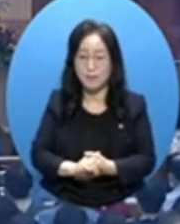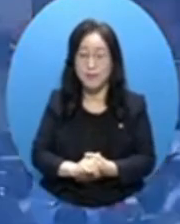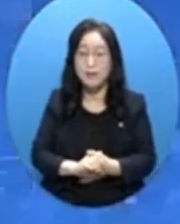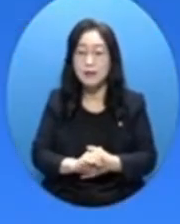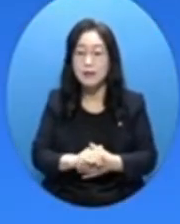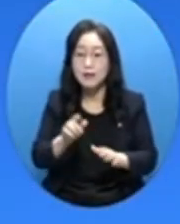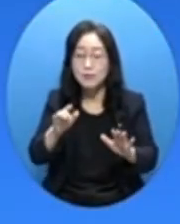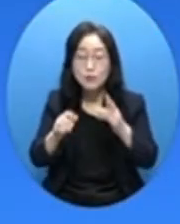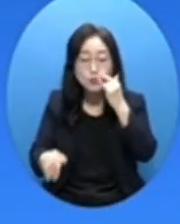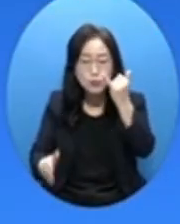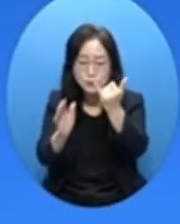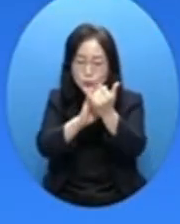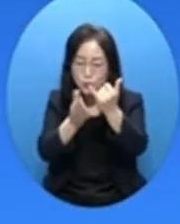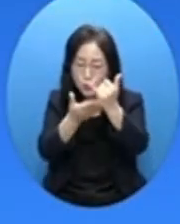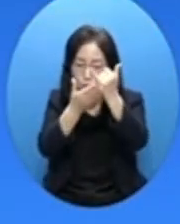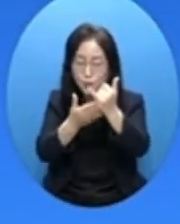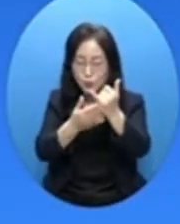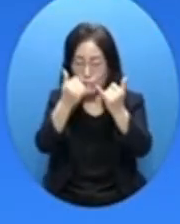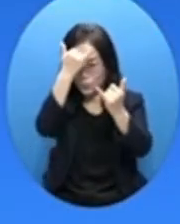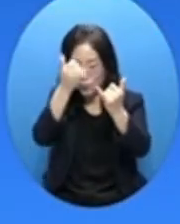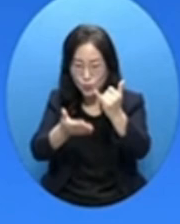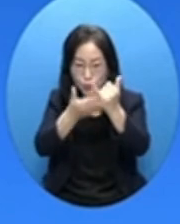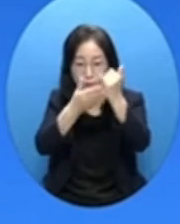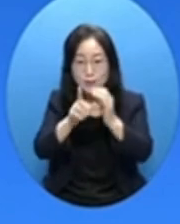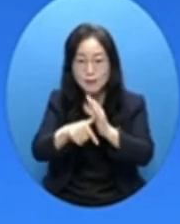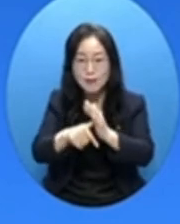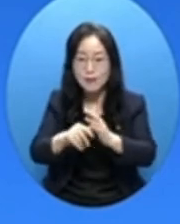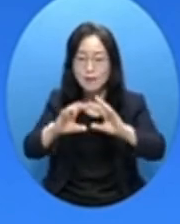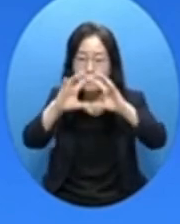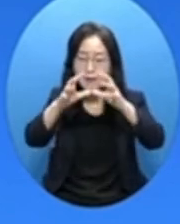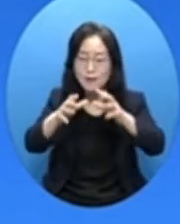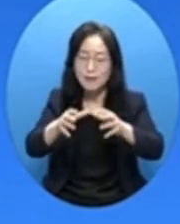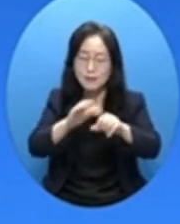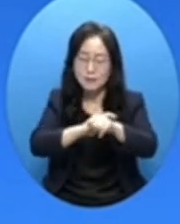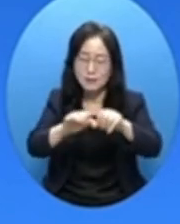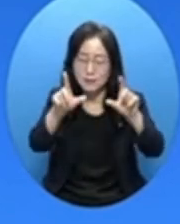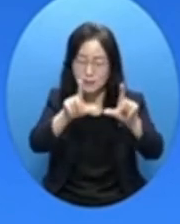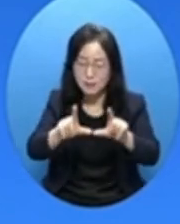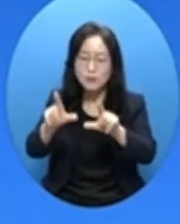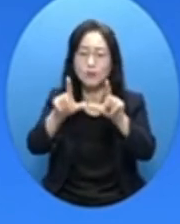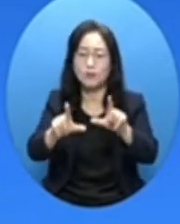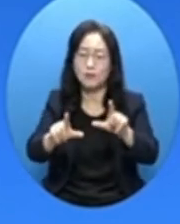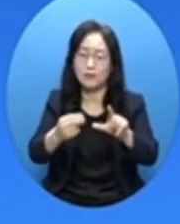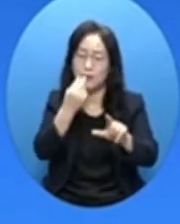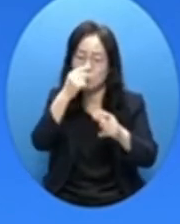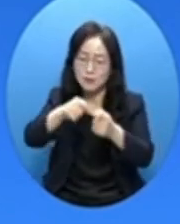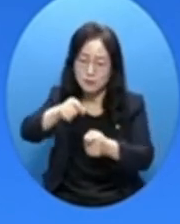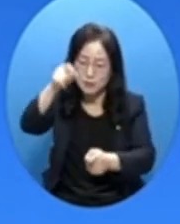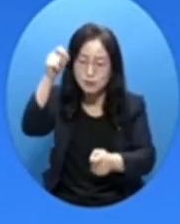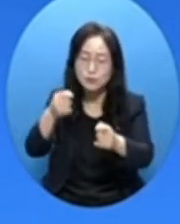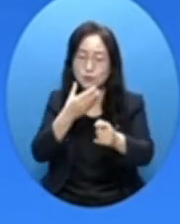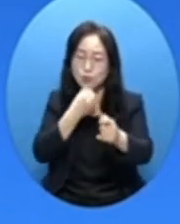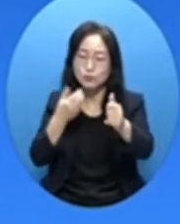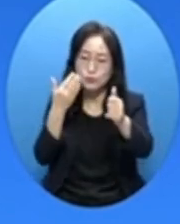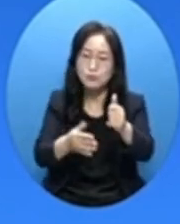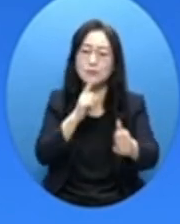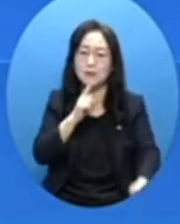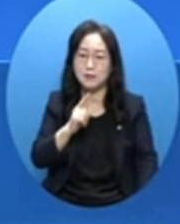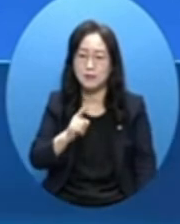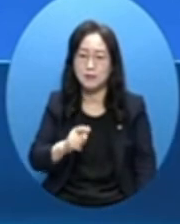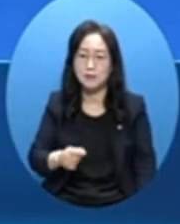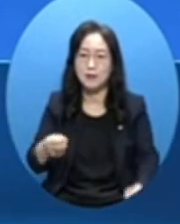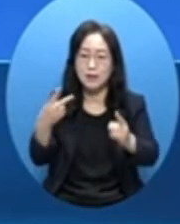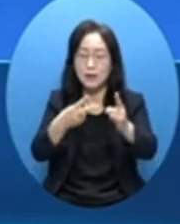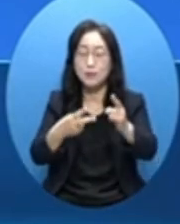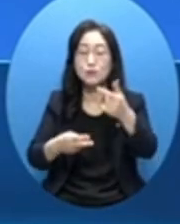부모님을 공경할 때, 부모님에게 효도할 때 이 땅에서 잘 되고 장수의 복을 주신다고 성경은 약속하고 있습니다. 에베소 6장